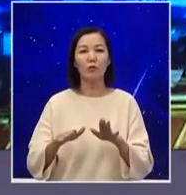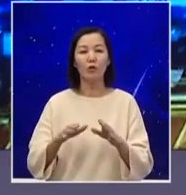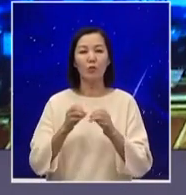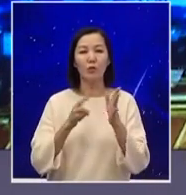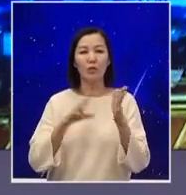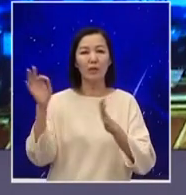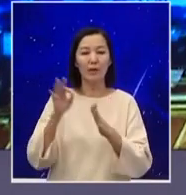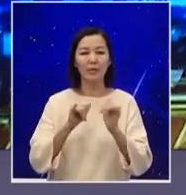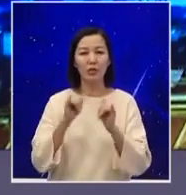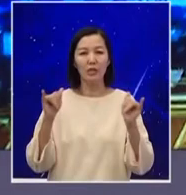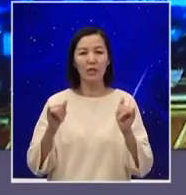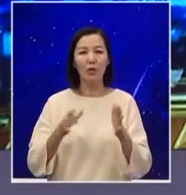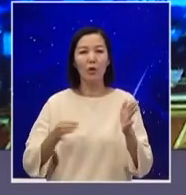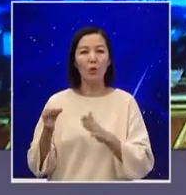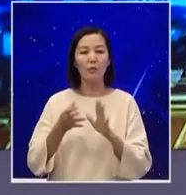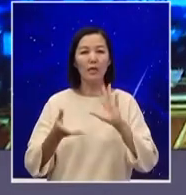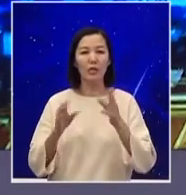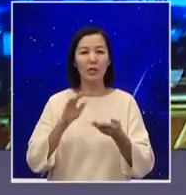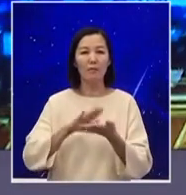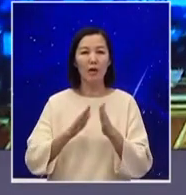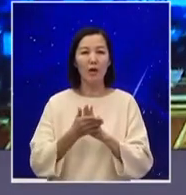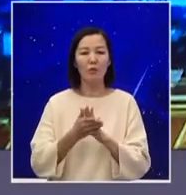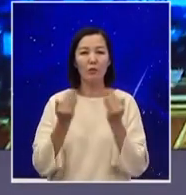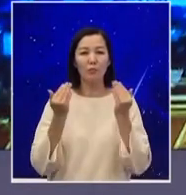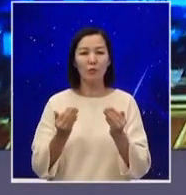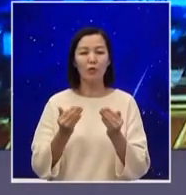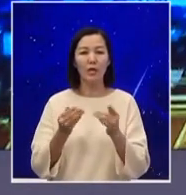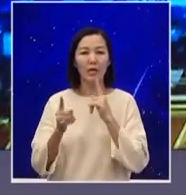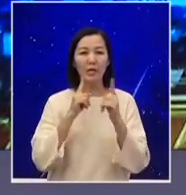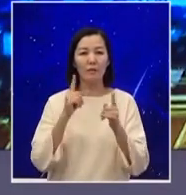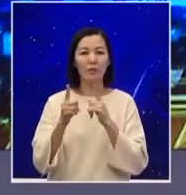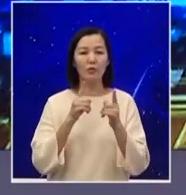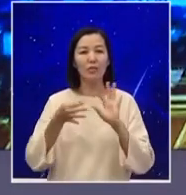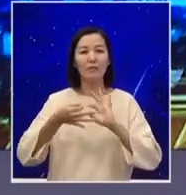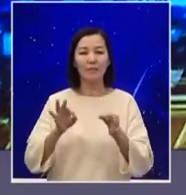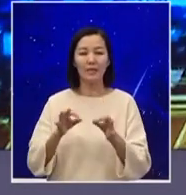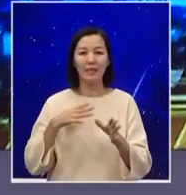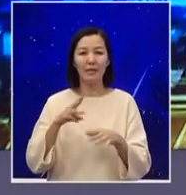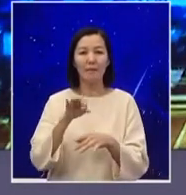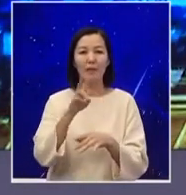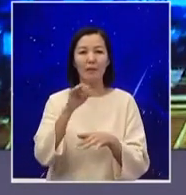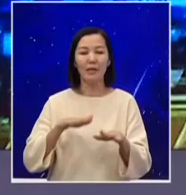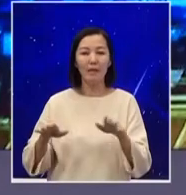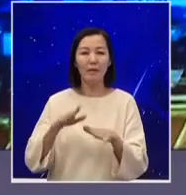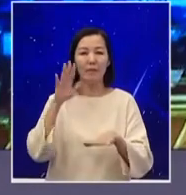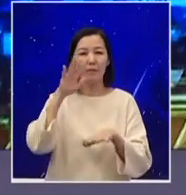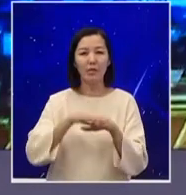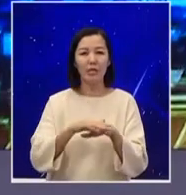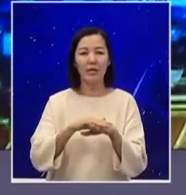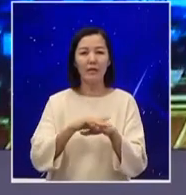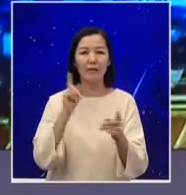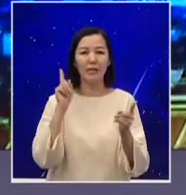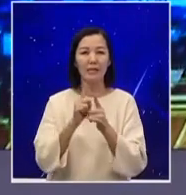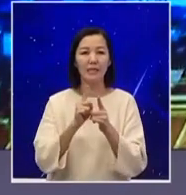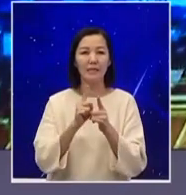жүктемелігі 17%-ға жеткен. Областардағы жалпы ахуал бүгінгі ведомствоаралық комиссия отырысында пысықталды. Асқар